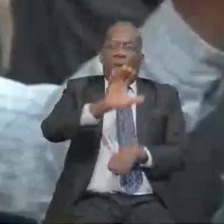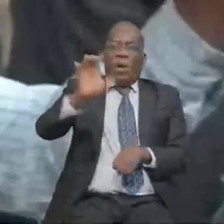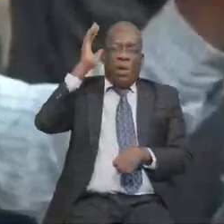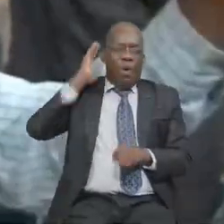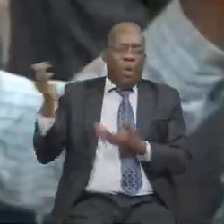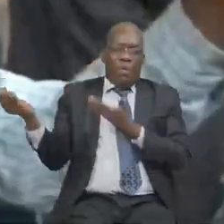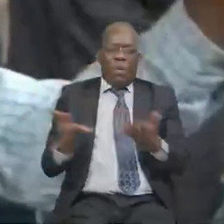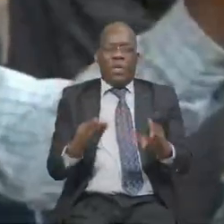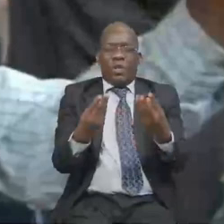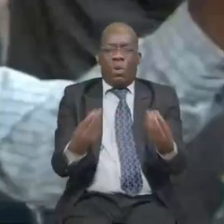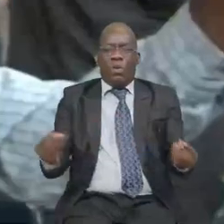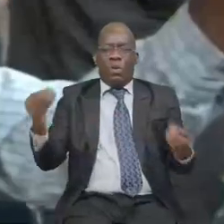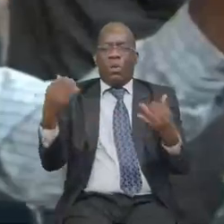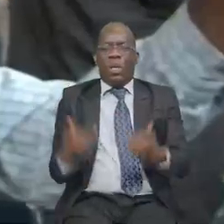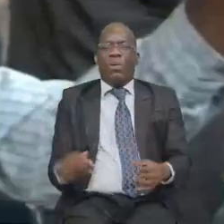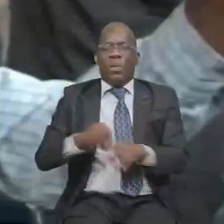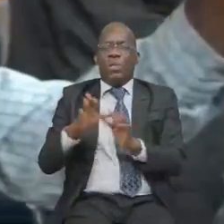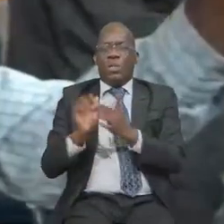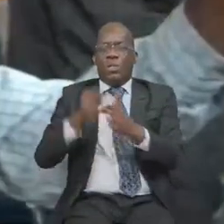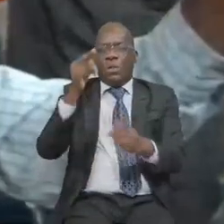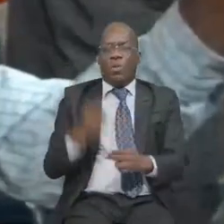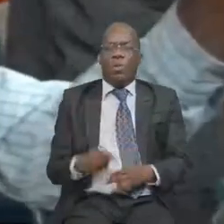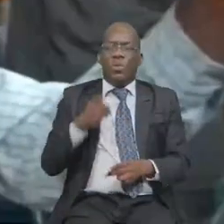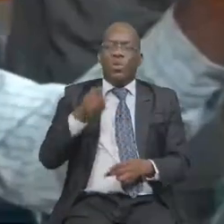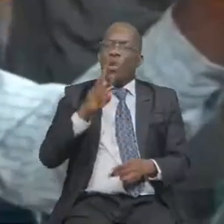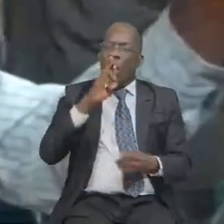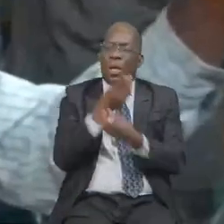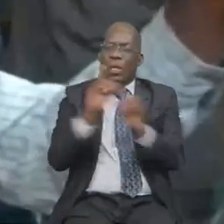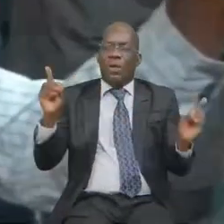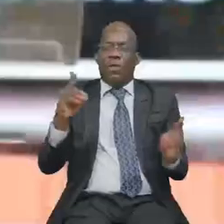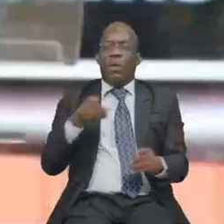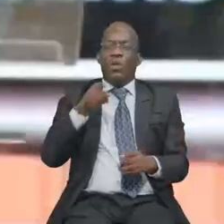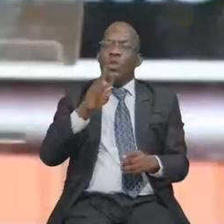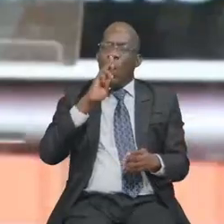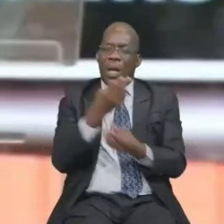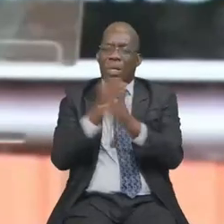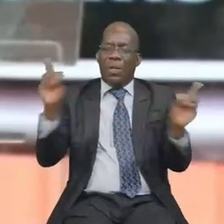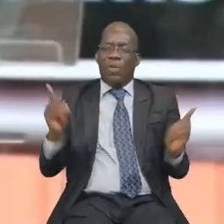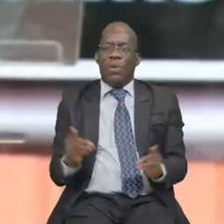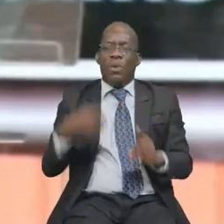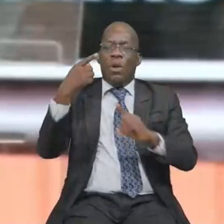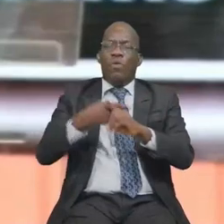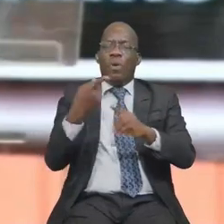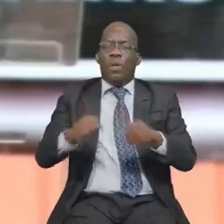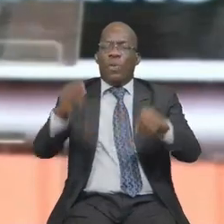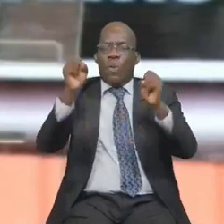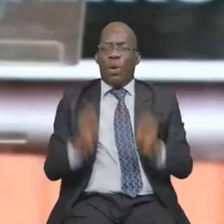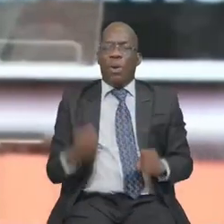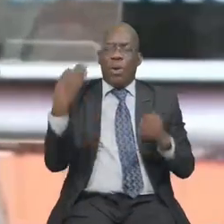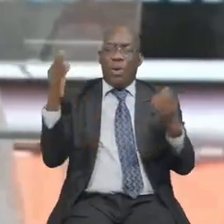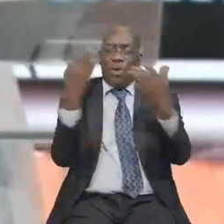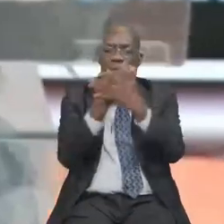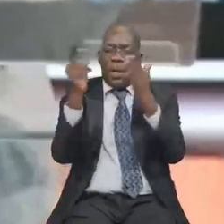Jésus. Tu es délivré, tu es délivré de la puissance des ténèbres et tu